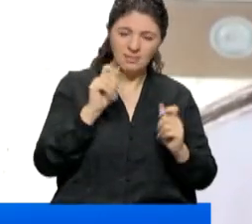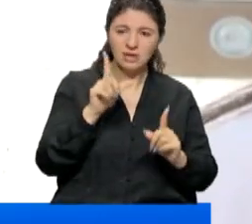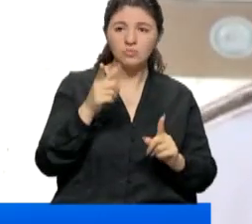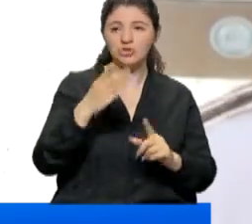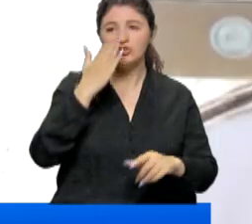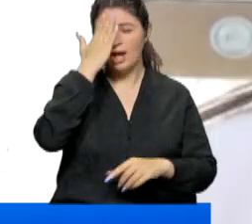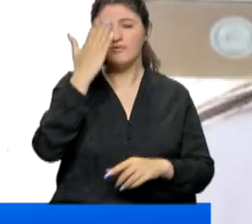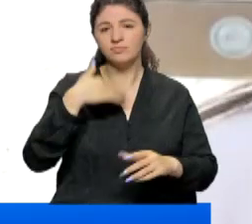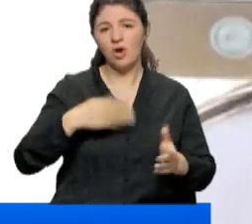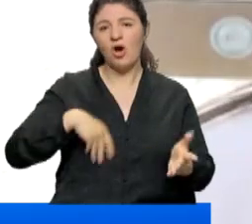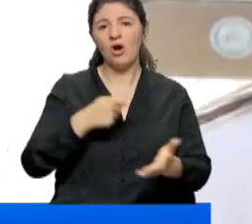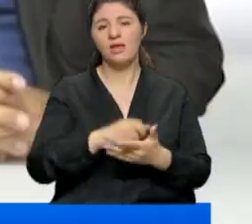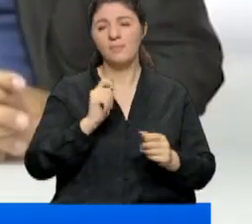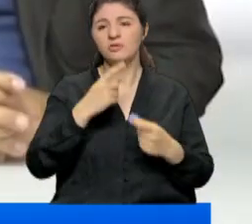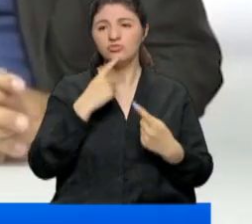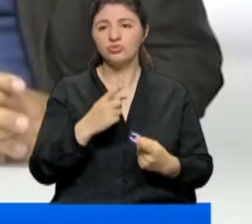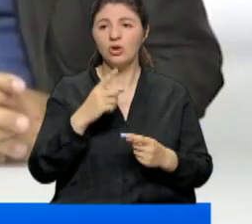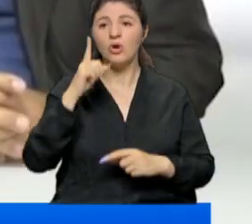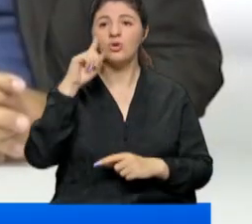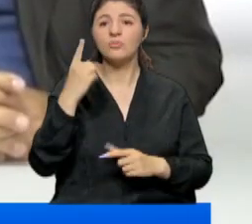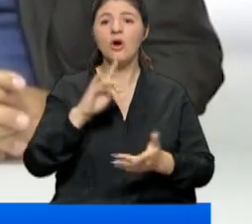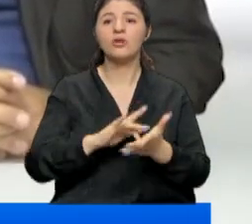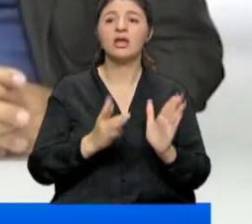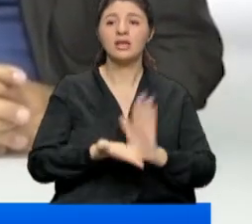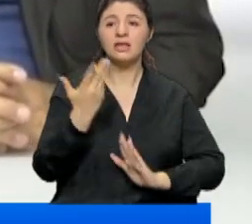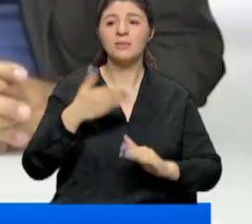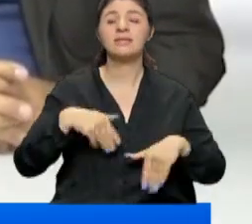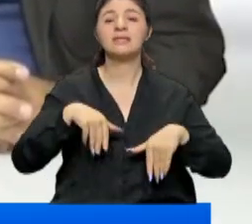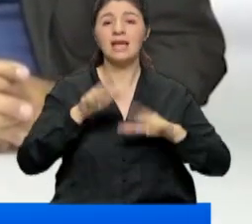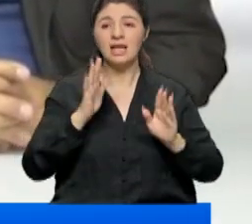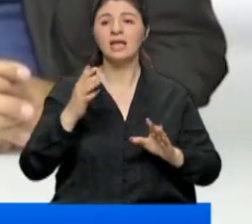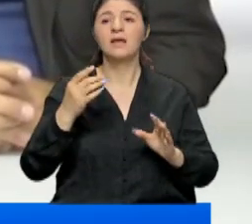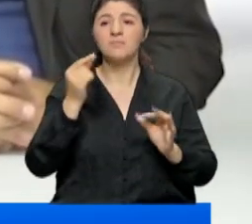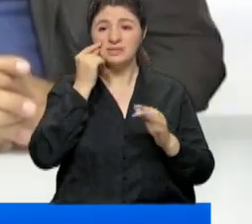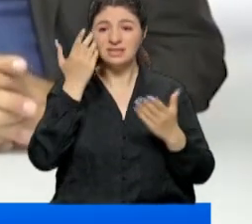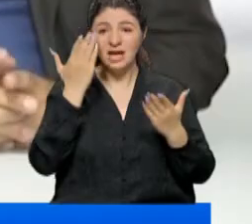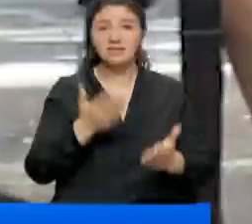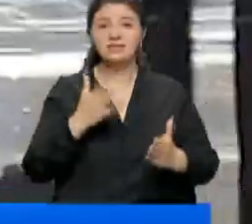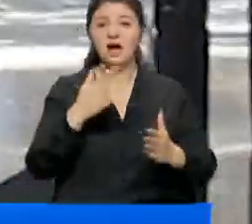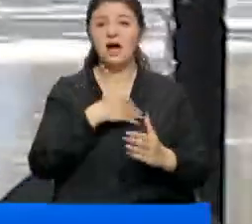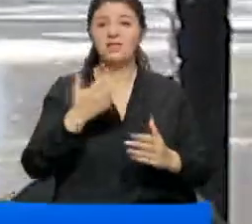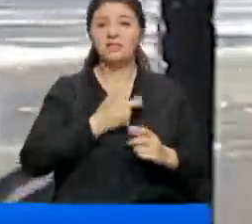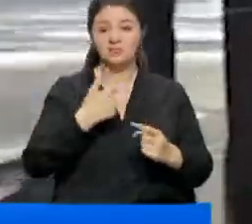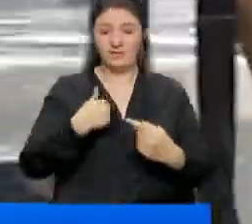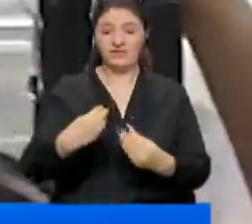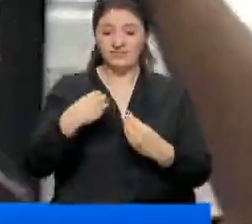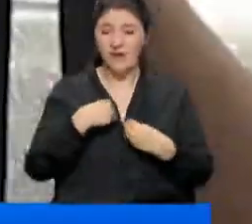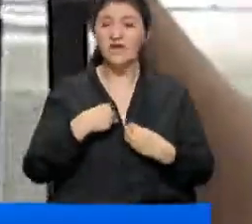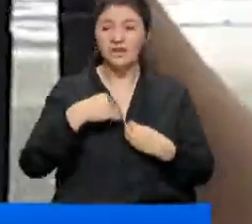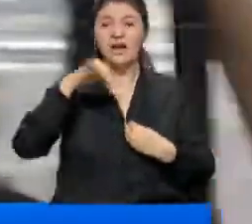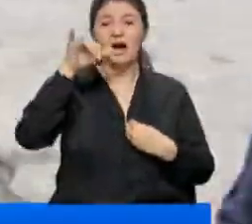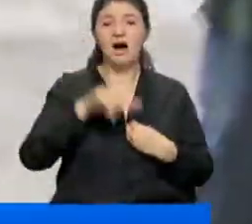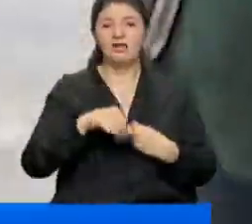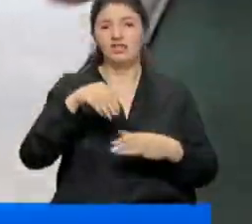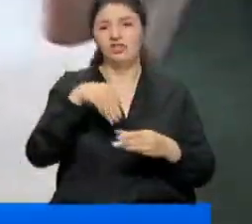sabunun şerefimiz de öderiz diyorlar metre ortadan kaldırmak değil bizatihi anayasanın bize verdiği